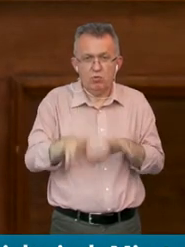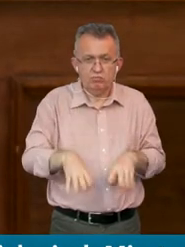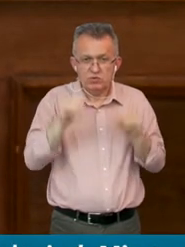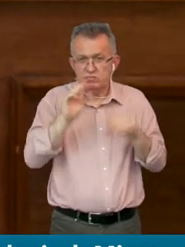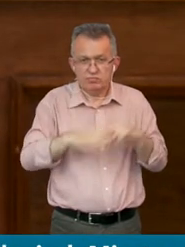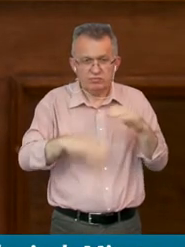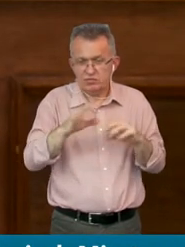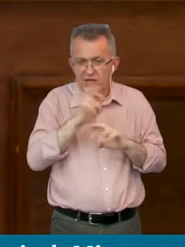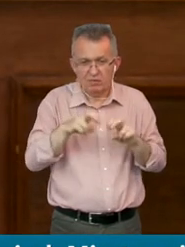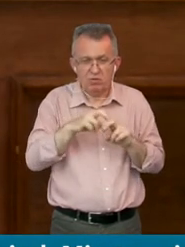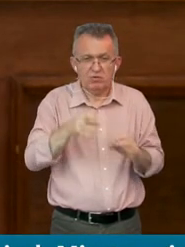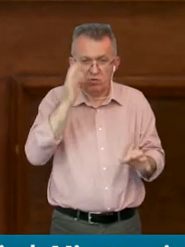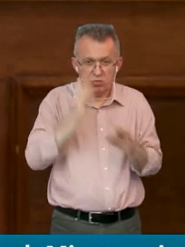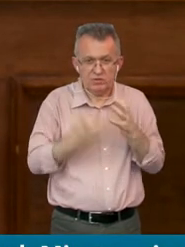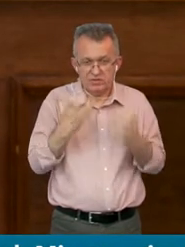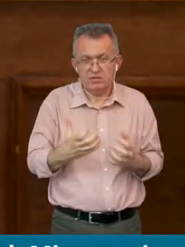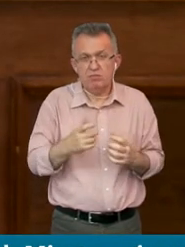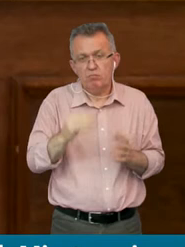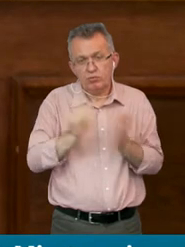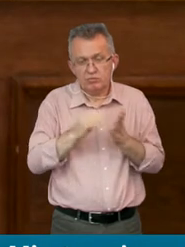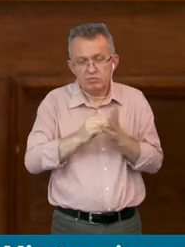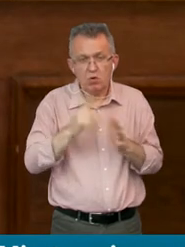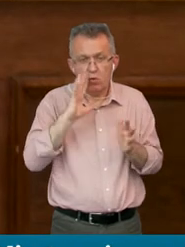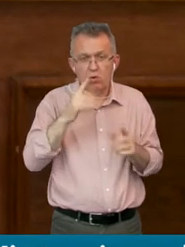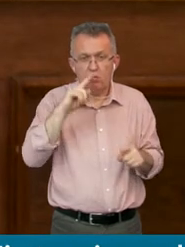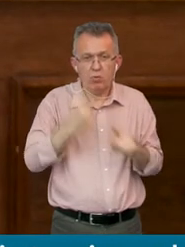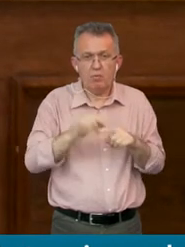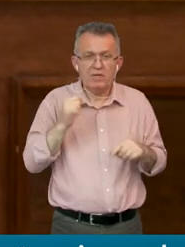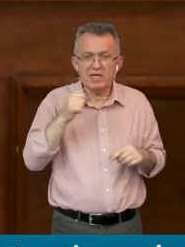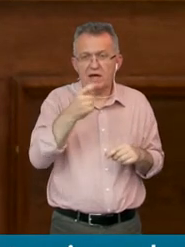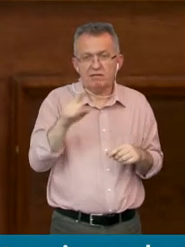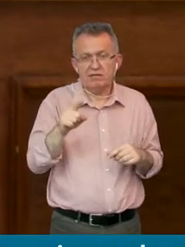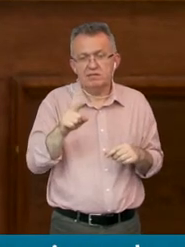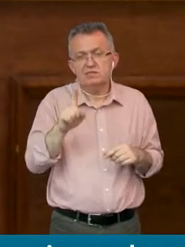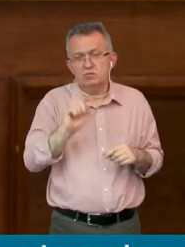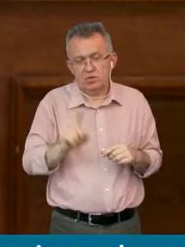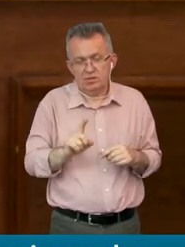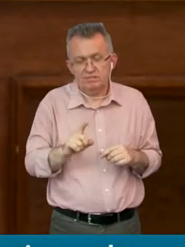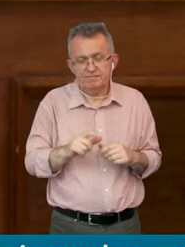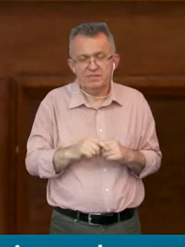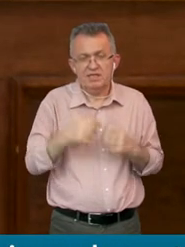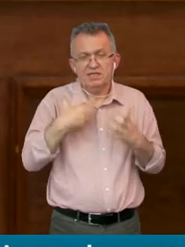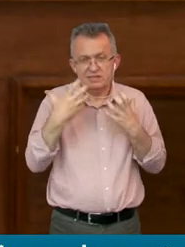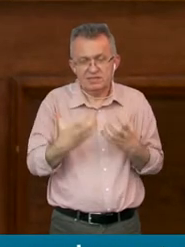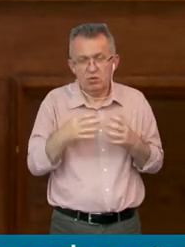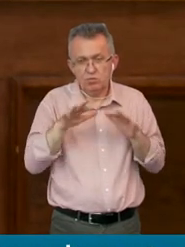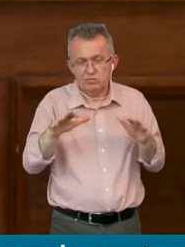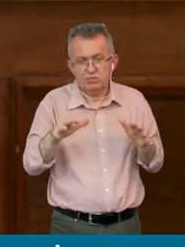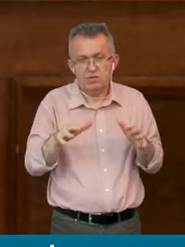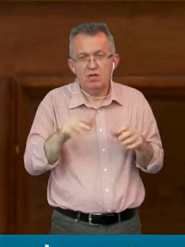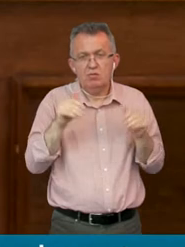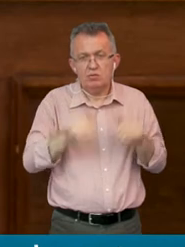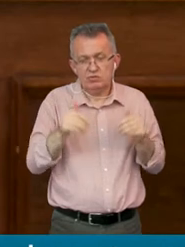końca na tip-top, potrzebowalibyśmy pewnie około 1,5 miliarda złotych. No więc chcielibyśmy dużo,